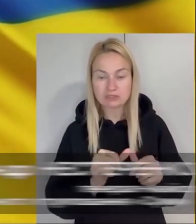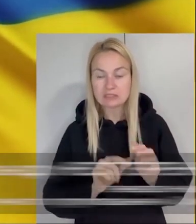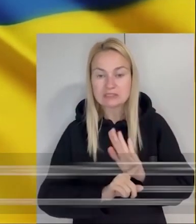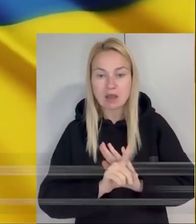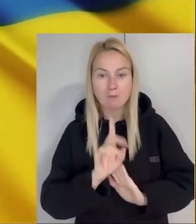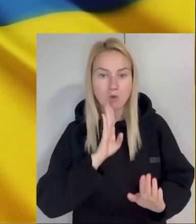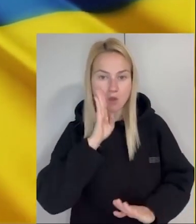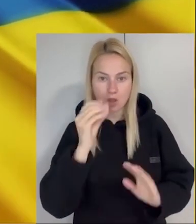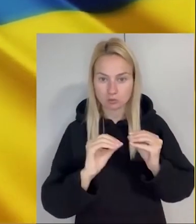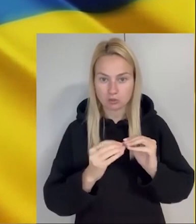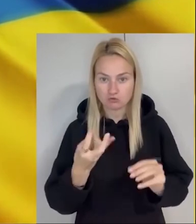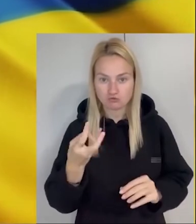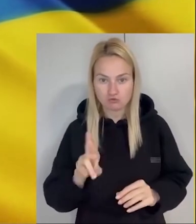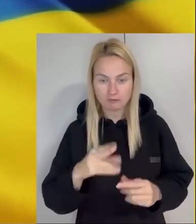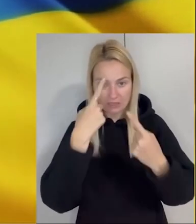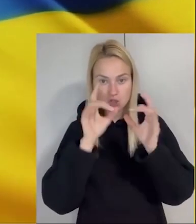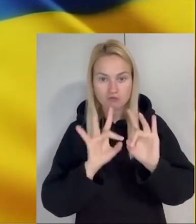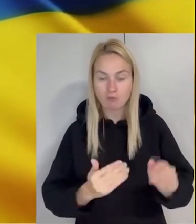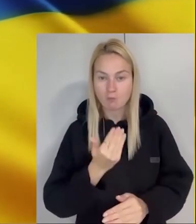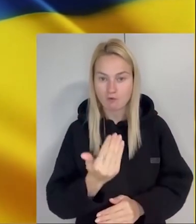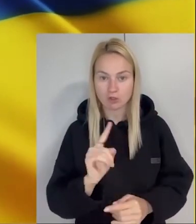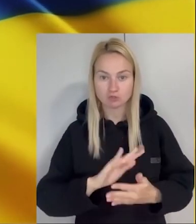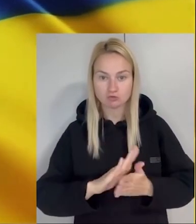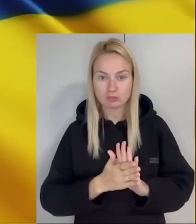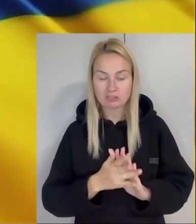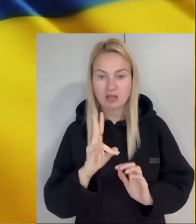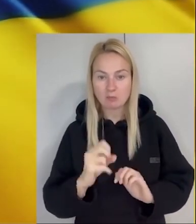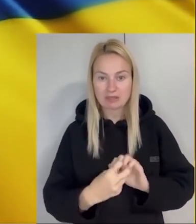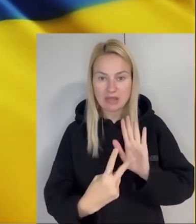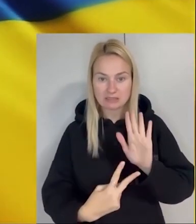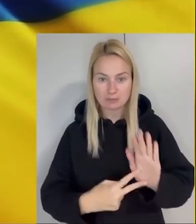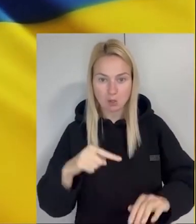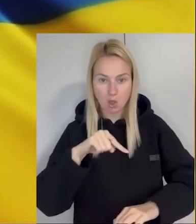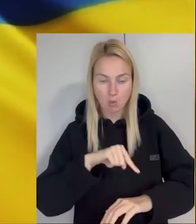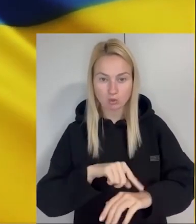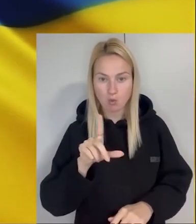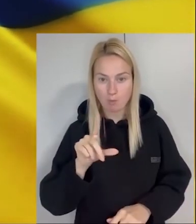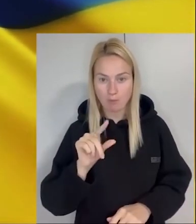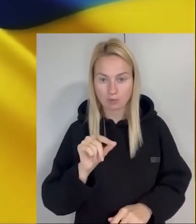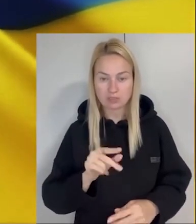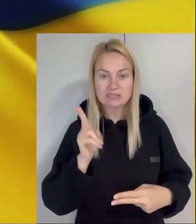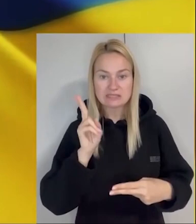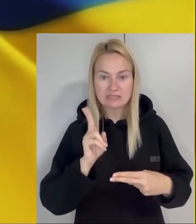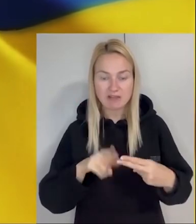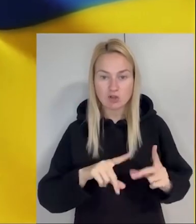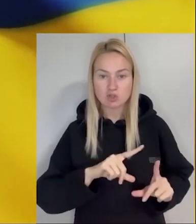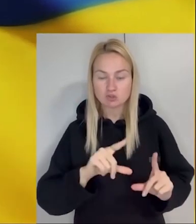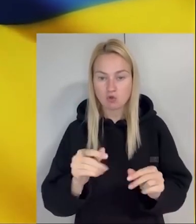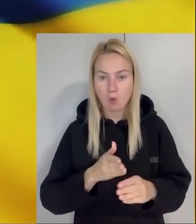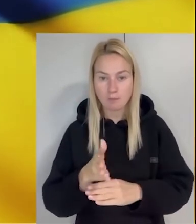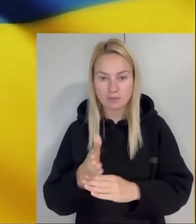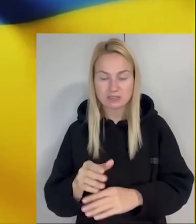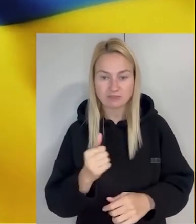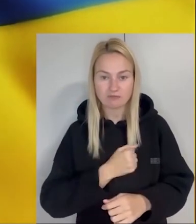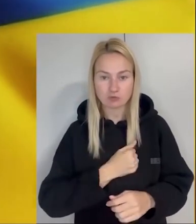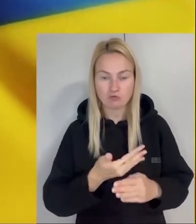із самого ранку 10 жовтня. Інформую вас, що станом на 17 годину понеділка завершив об'їзд військових